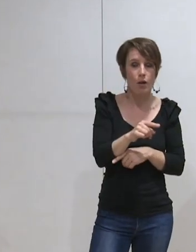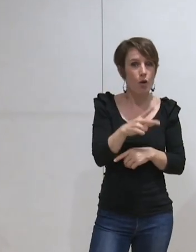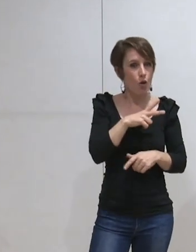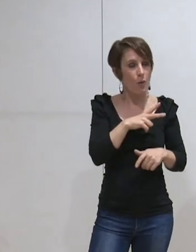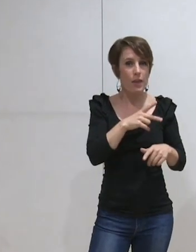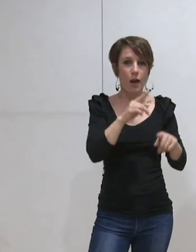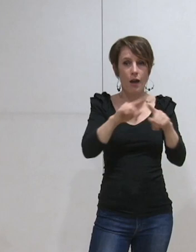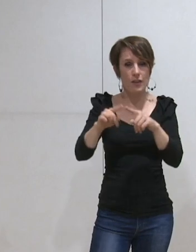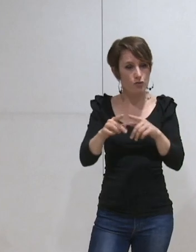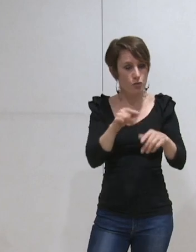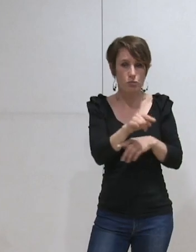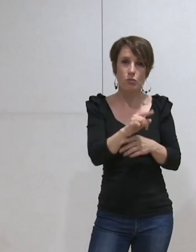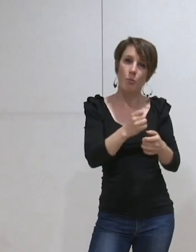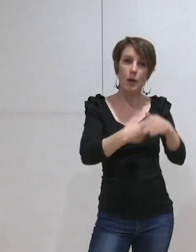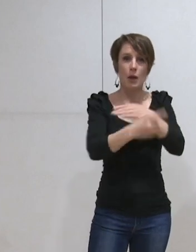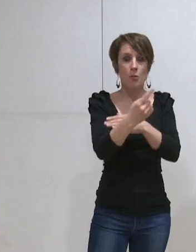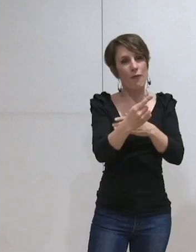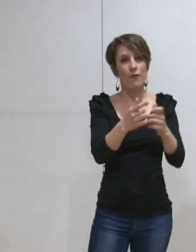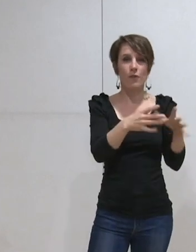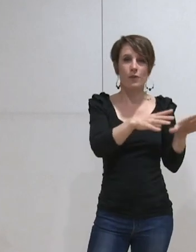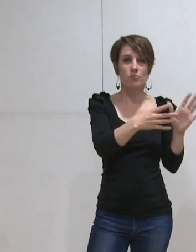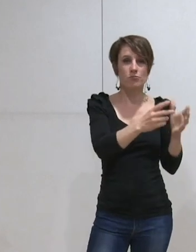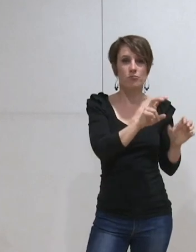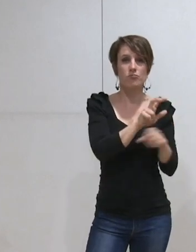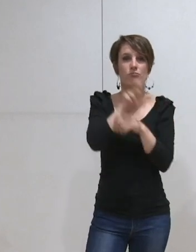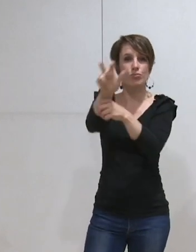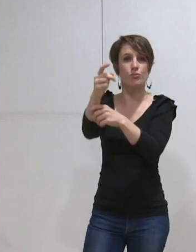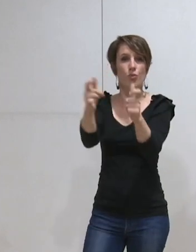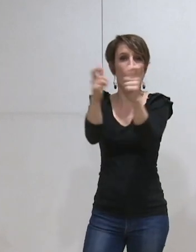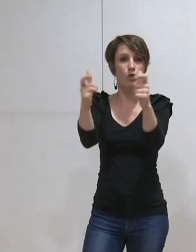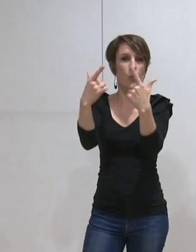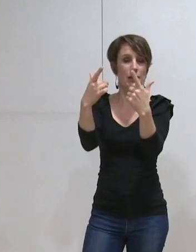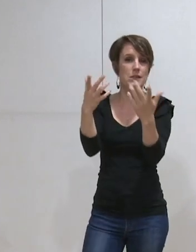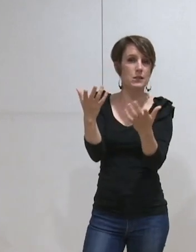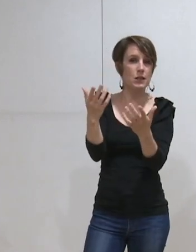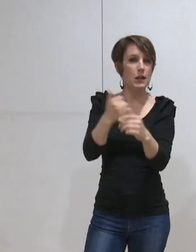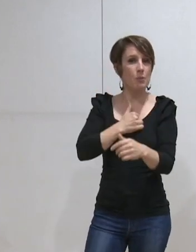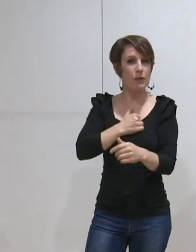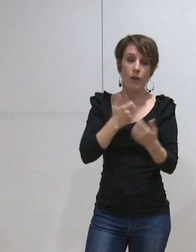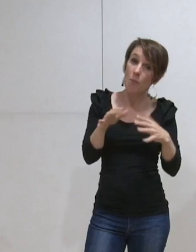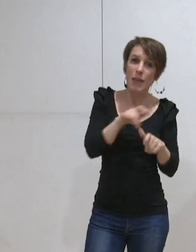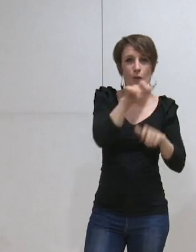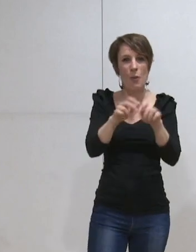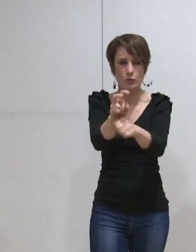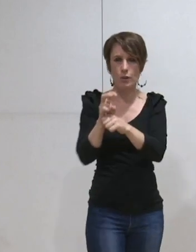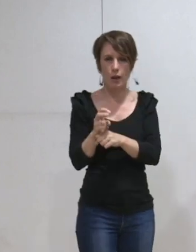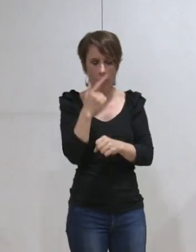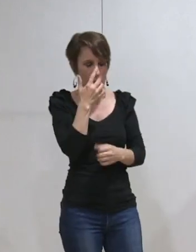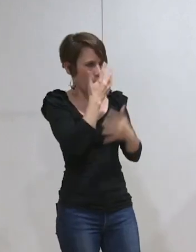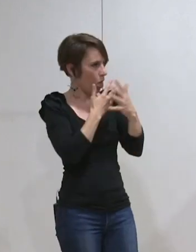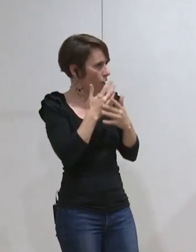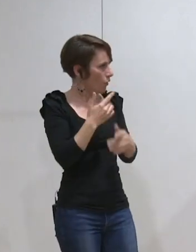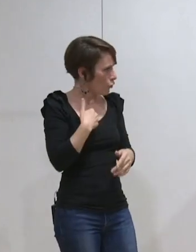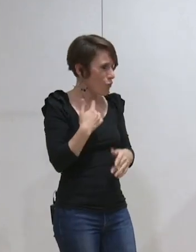avis au plan économique c'est pas facile en tout état de cause depuis deux séances je ne suis plus convoqué à cette réunion donc je vous demande instamment de faire